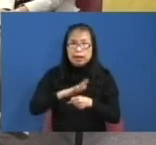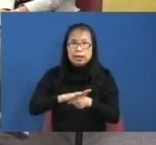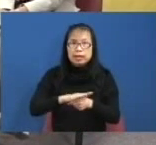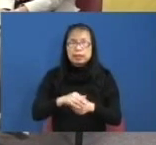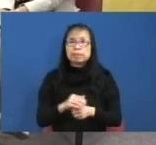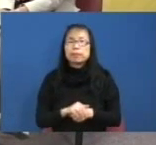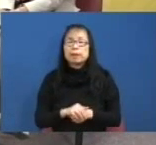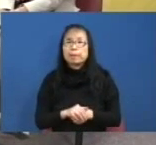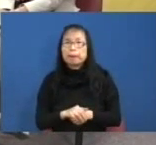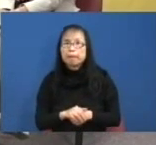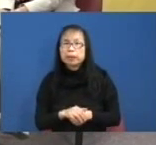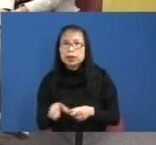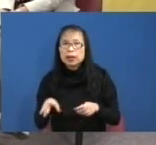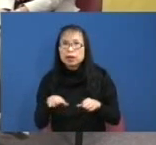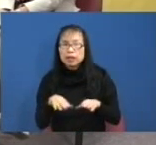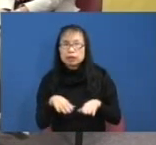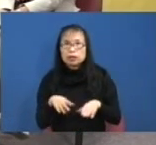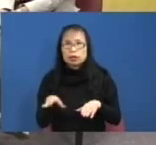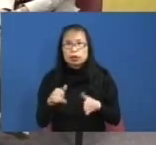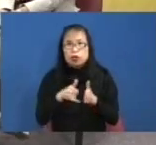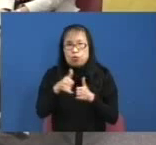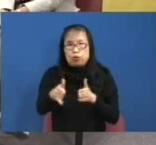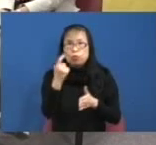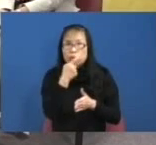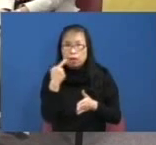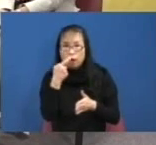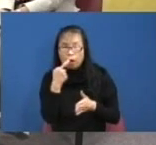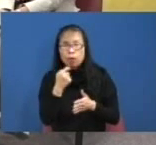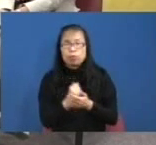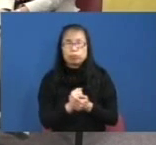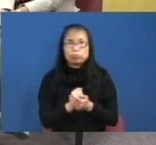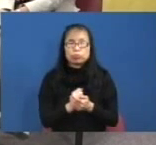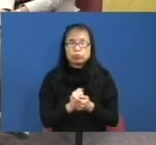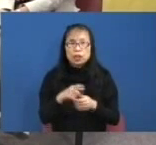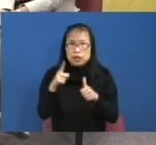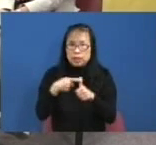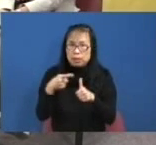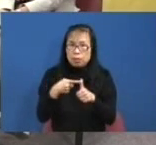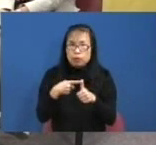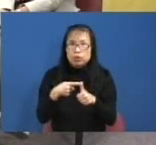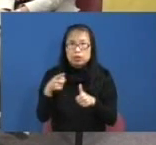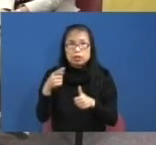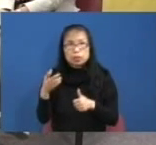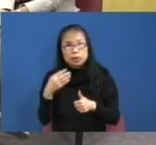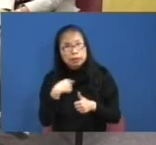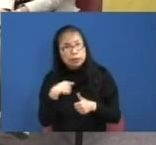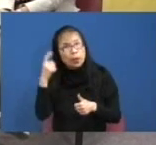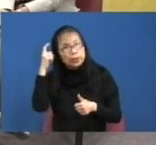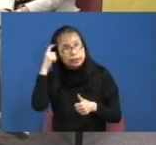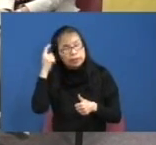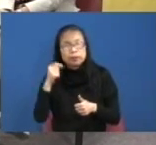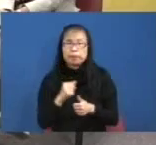材究竟出口的時候，它首先呢就如果根據我的理解呢，就